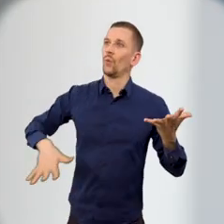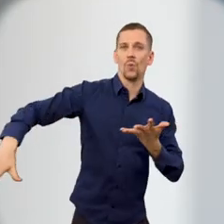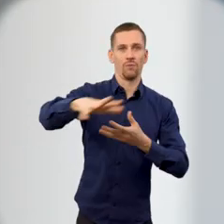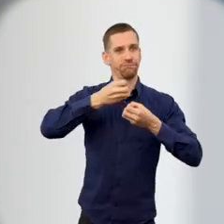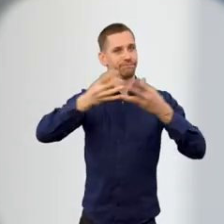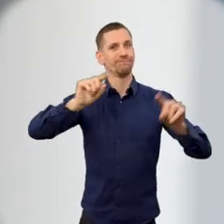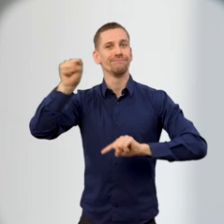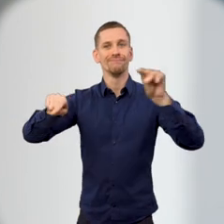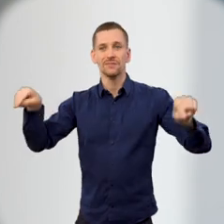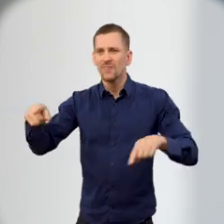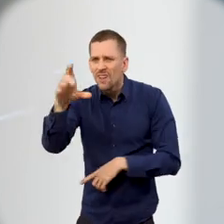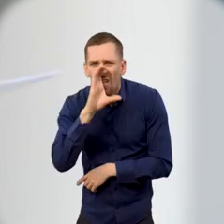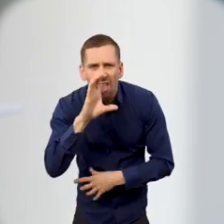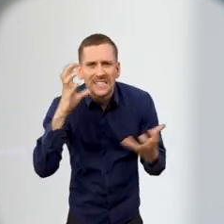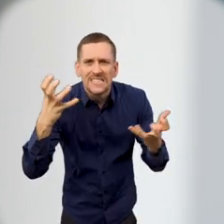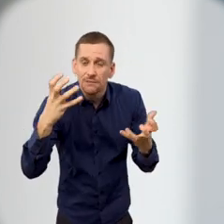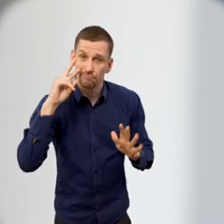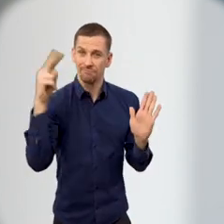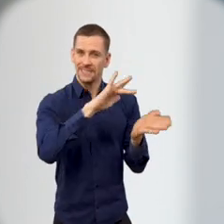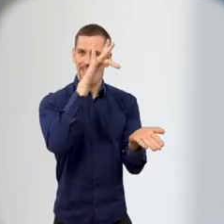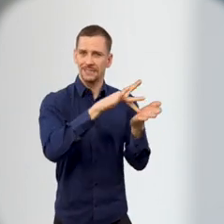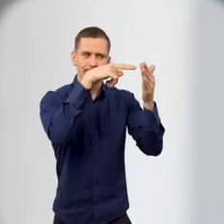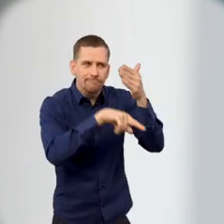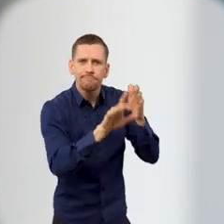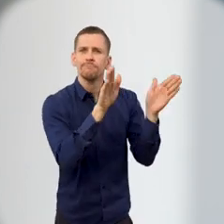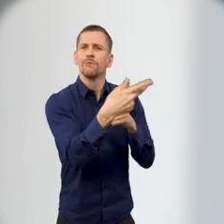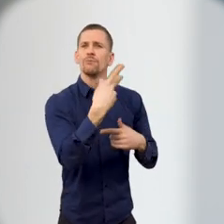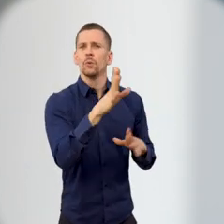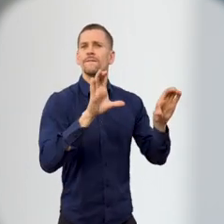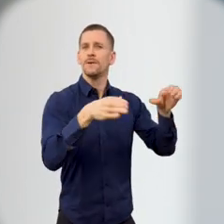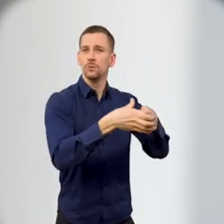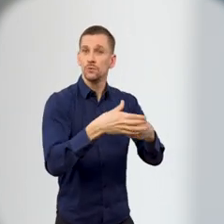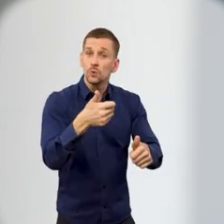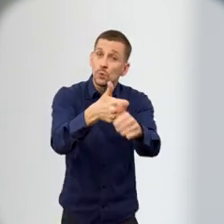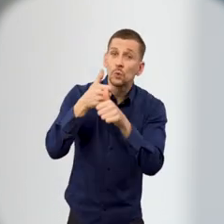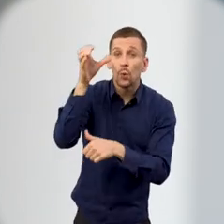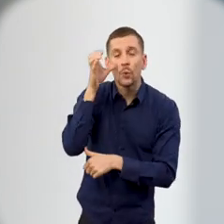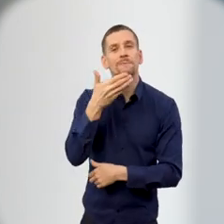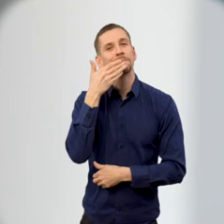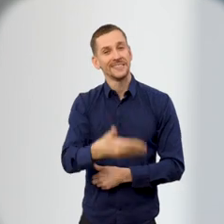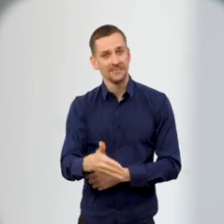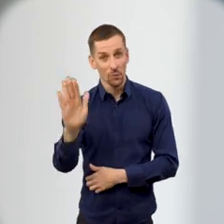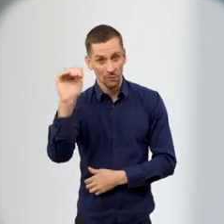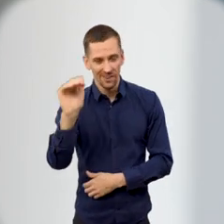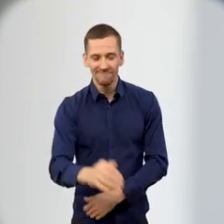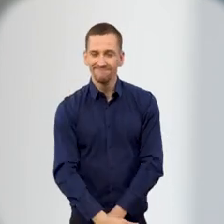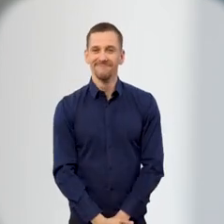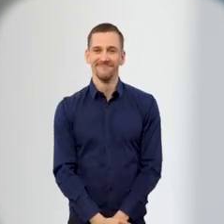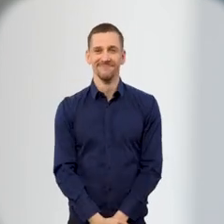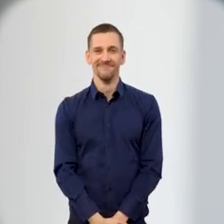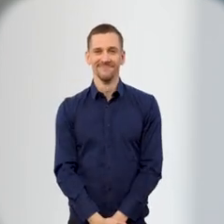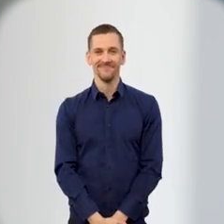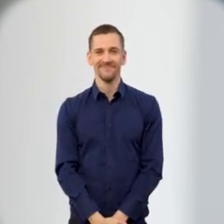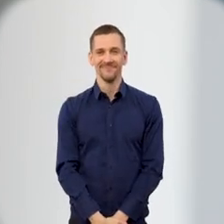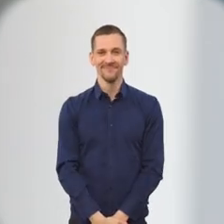région Auvergne-Rhône-Alpes, et que vous pouvez retrouver tout cela sur le site internet dédié à la rubrique formation. Merci à toutes et à tous de nous